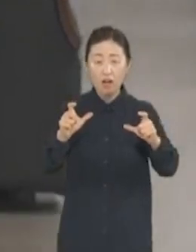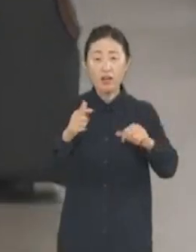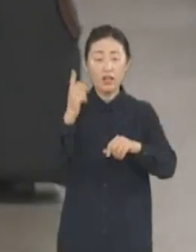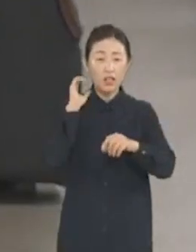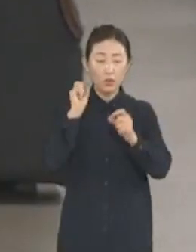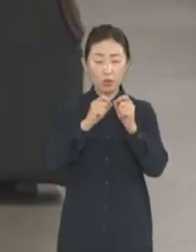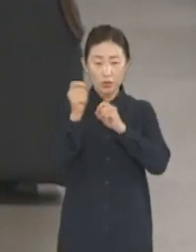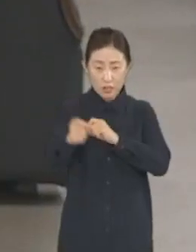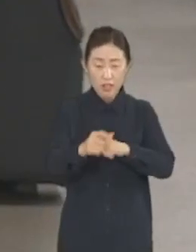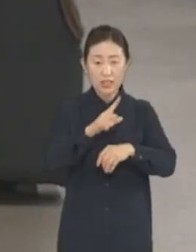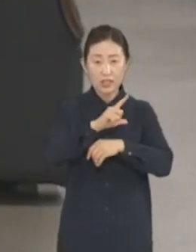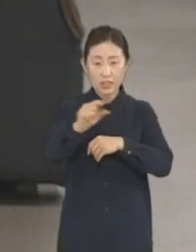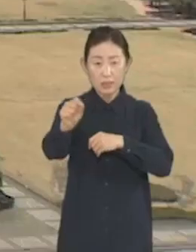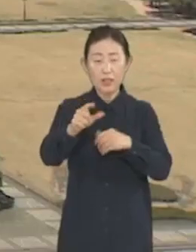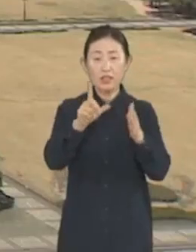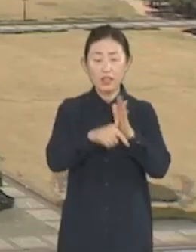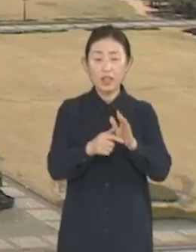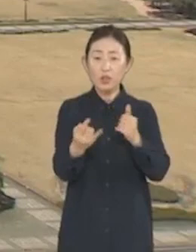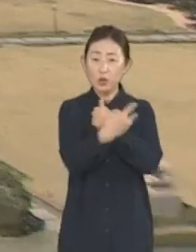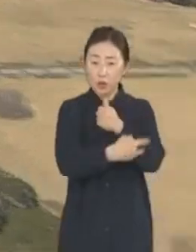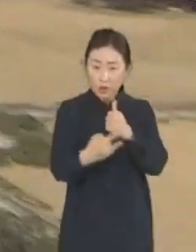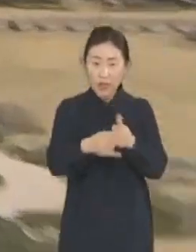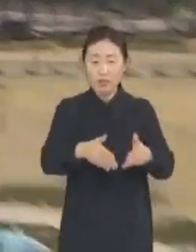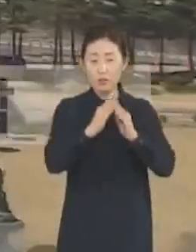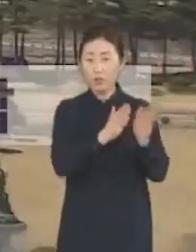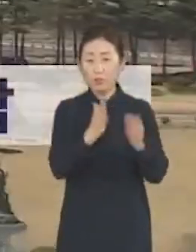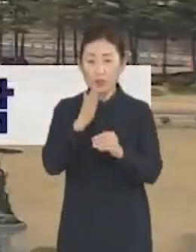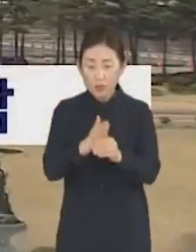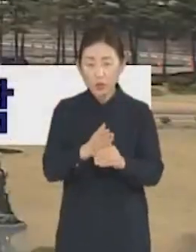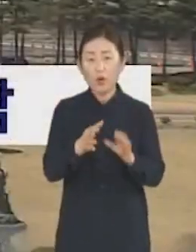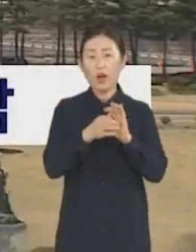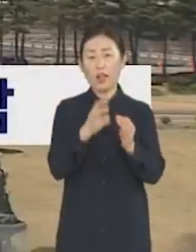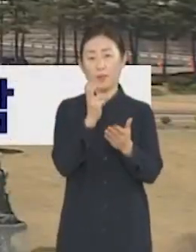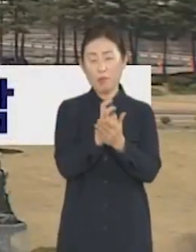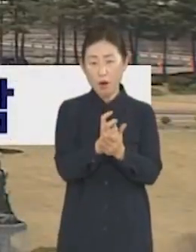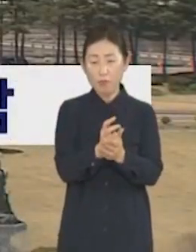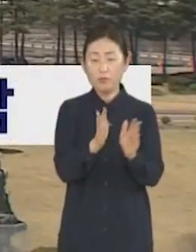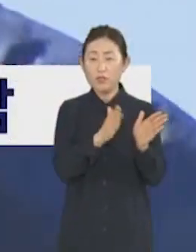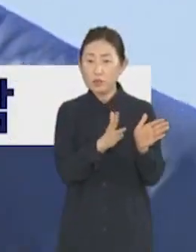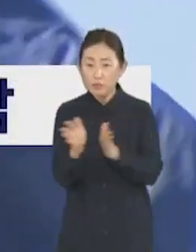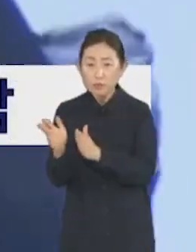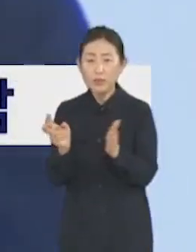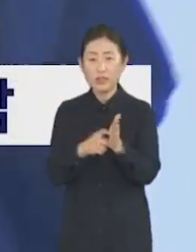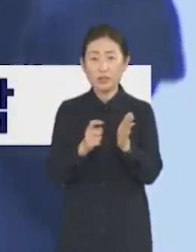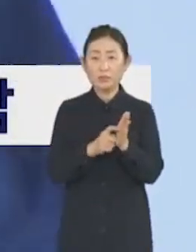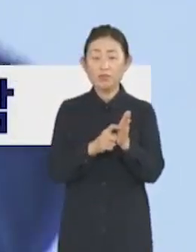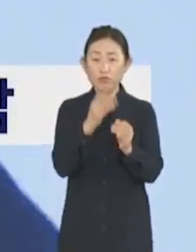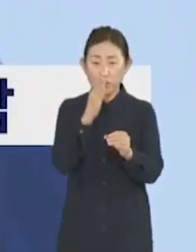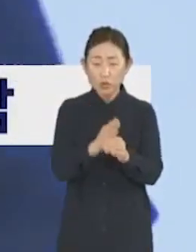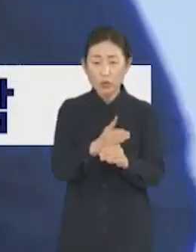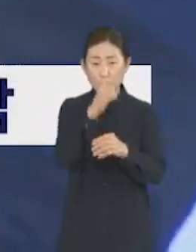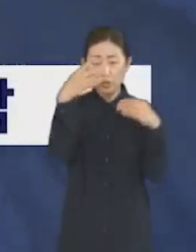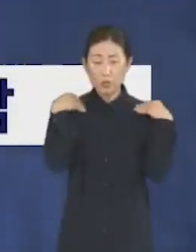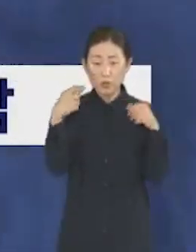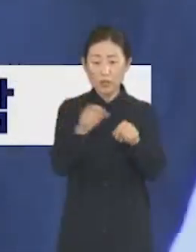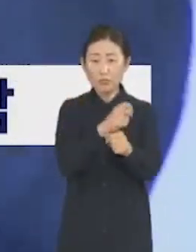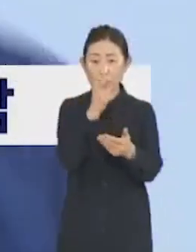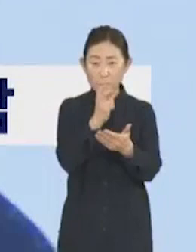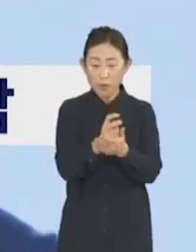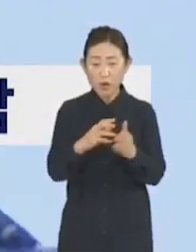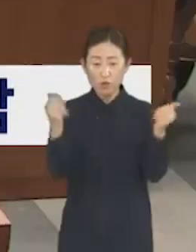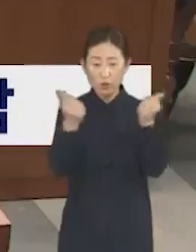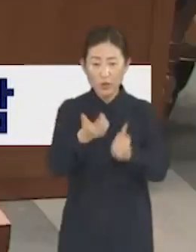지방시대위원회 출범을 준비하고 있습니다. 이를 위해서는 관련법 마련이 시급한데 현재 정부가 발의한 특별법이